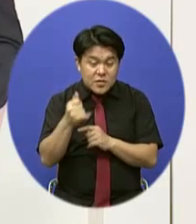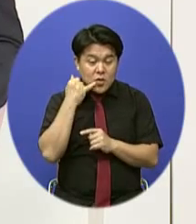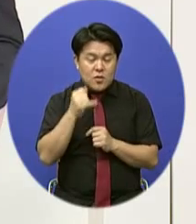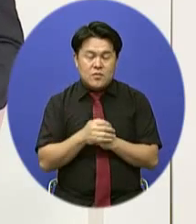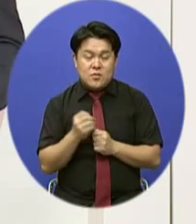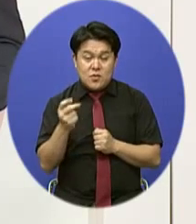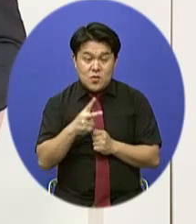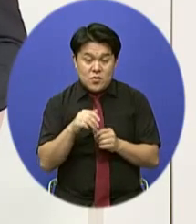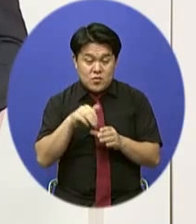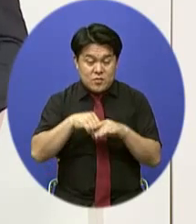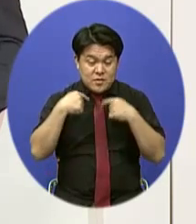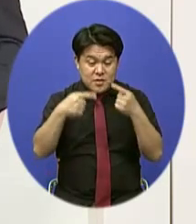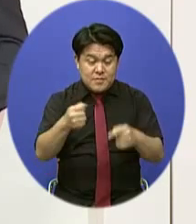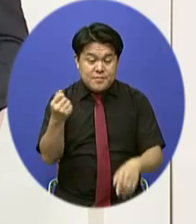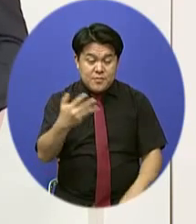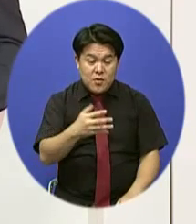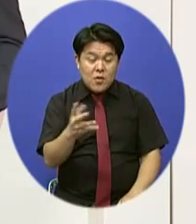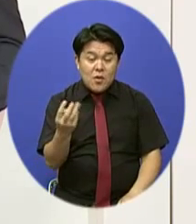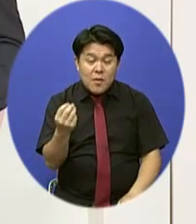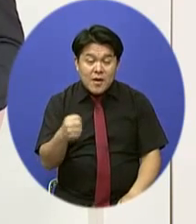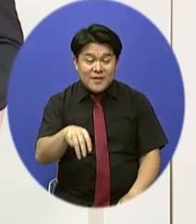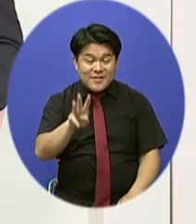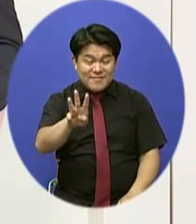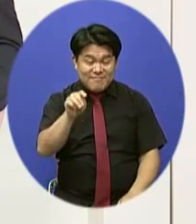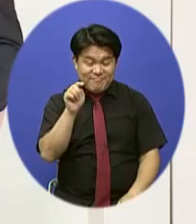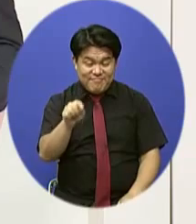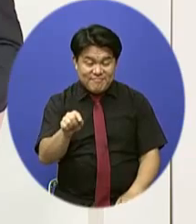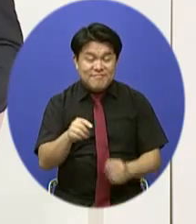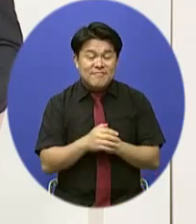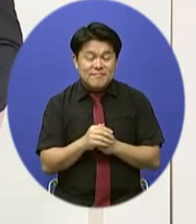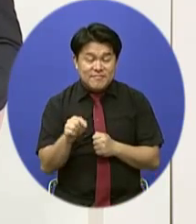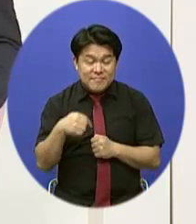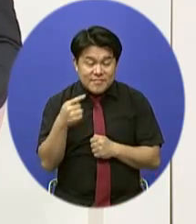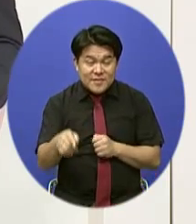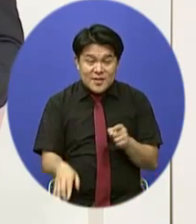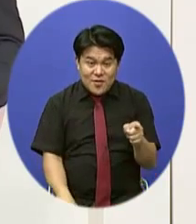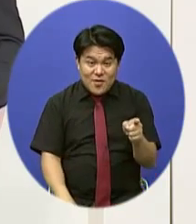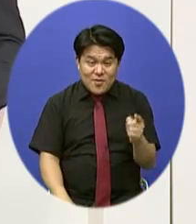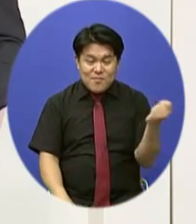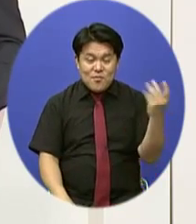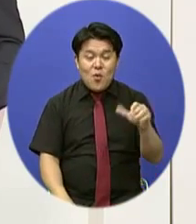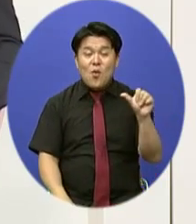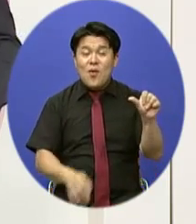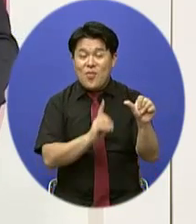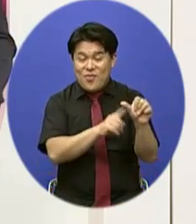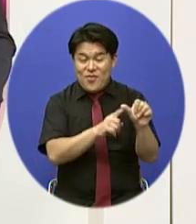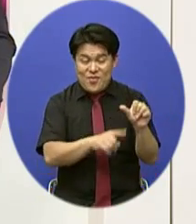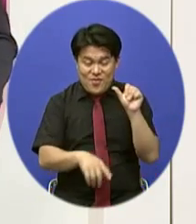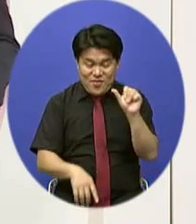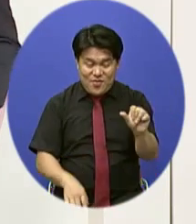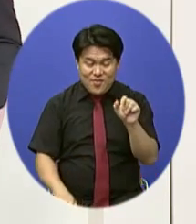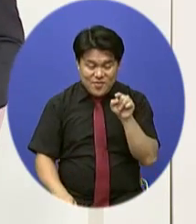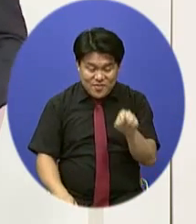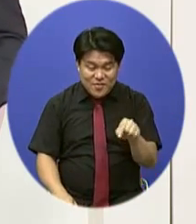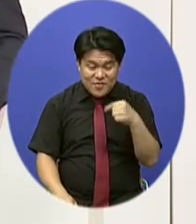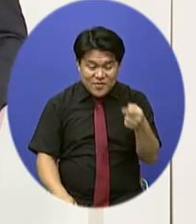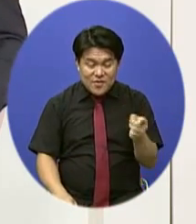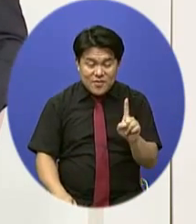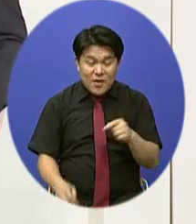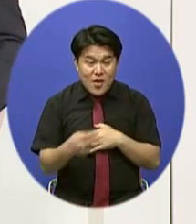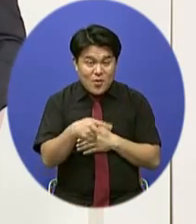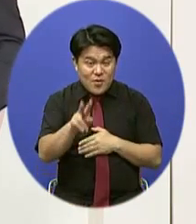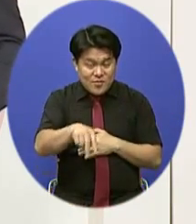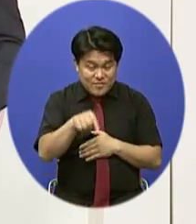ARS 06060-81104번입니다. 네. 심사투표 번호가? 3번. 그렇죠. 3번을 누르셔서 네. 5번 참여자기 때문에 5번을 누르시고 네.